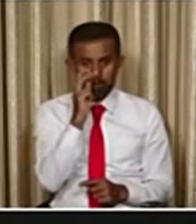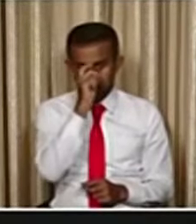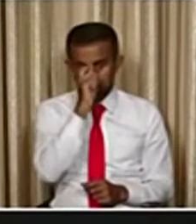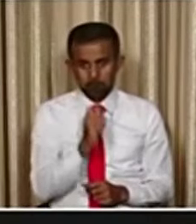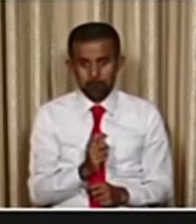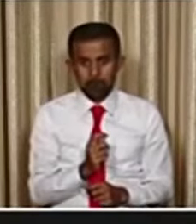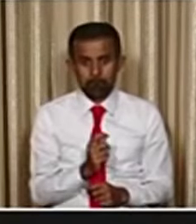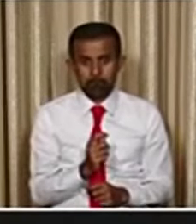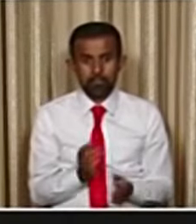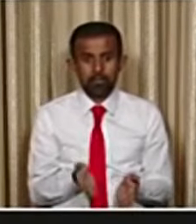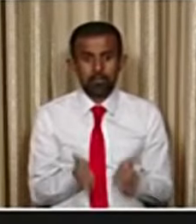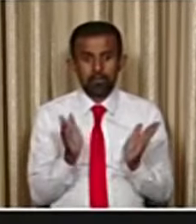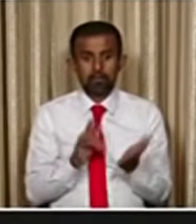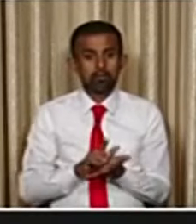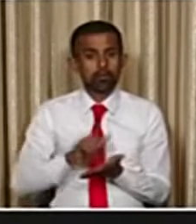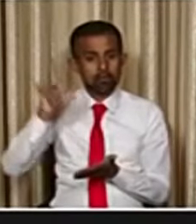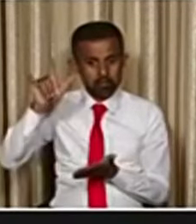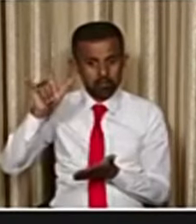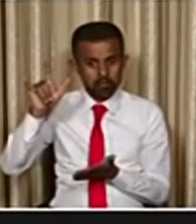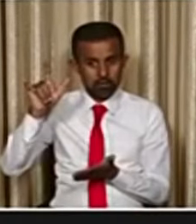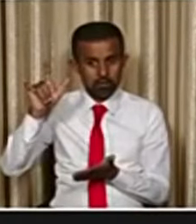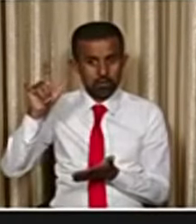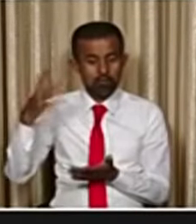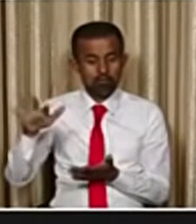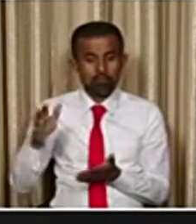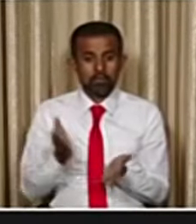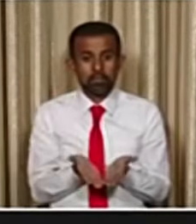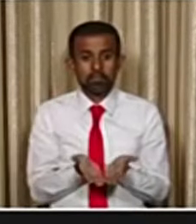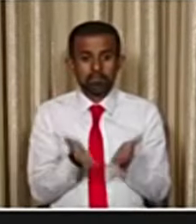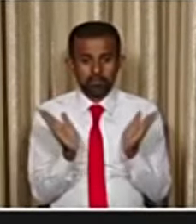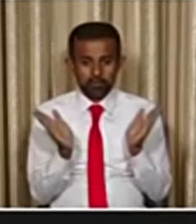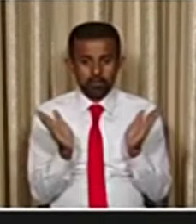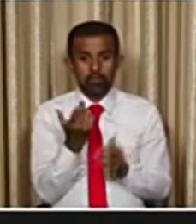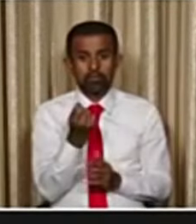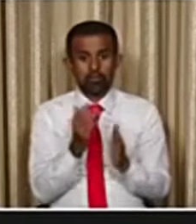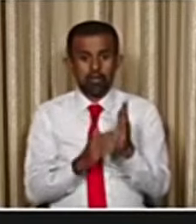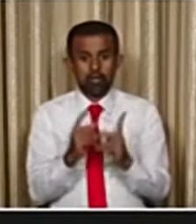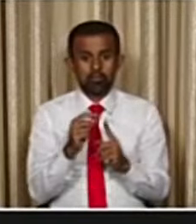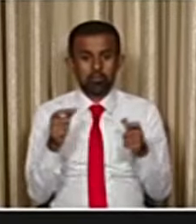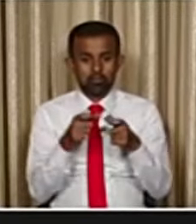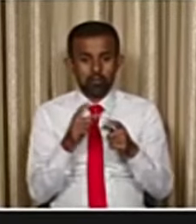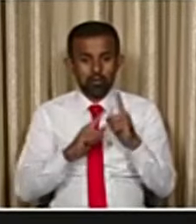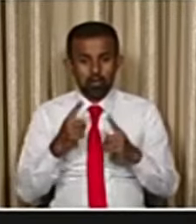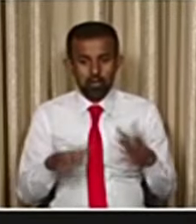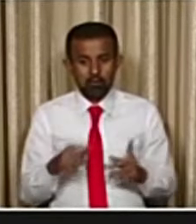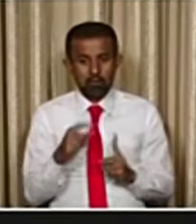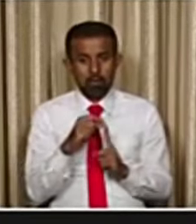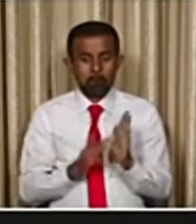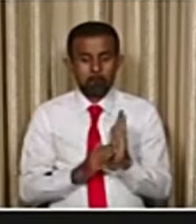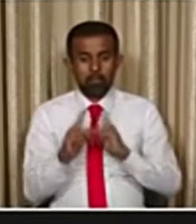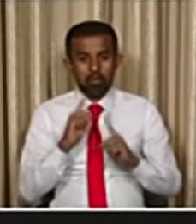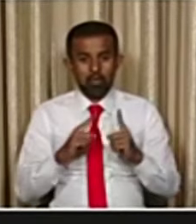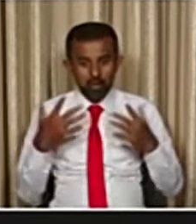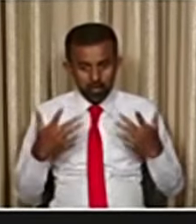මැතිතුමා ඉන්දියාවට ගිහිල්ලා ඉන්දියාවේ මුදල් ඇමතුමත් එක්ක කතා කරලා අගමැතුමත් එක්ක කතා